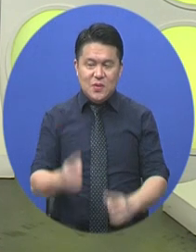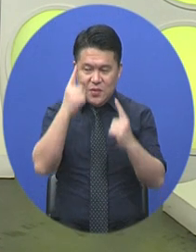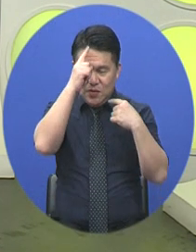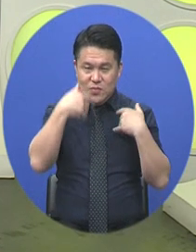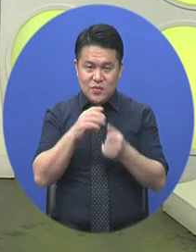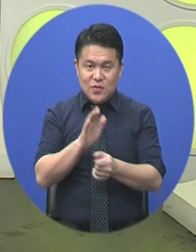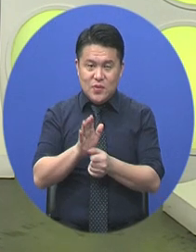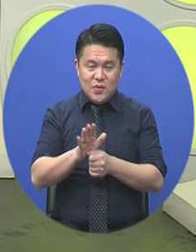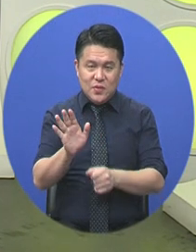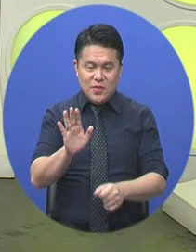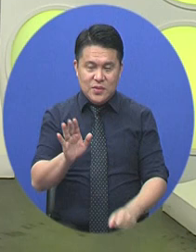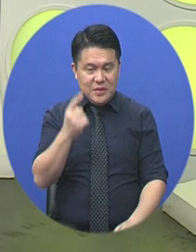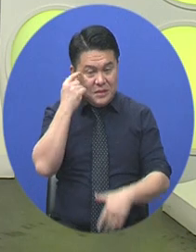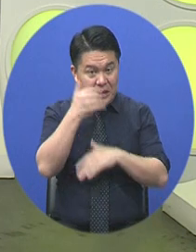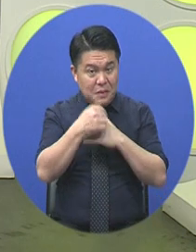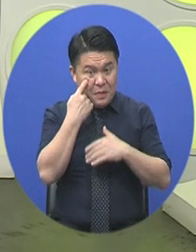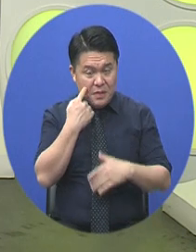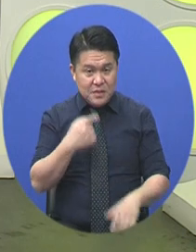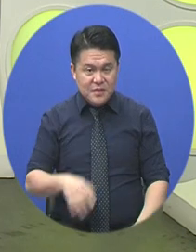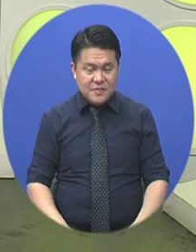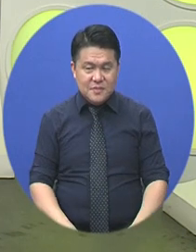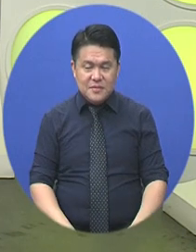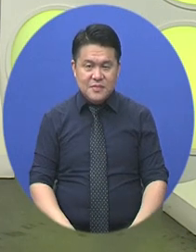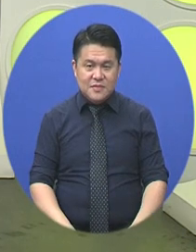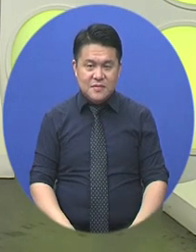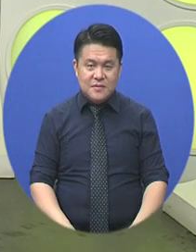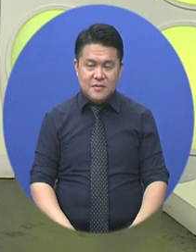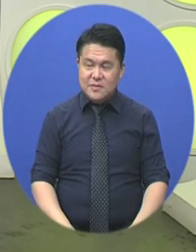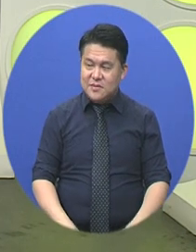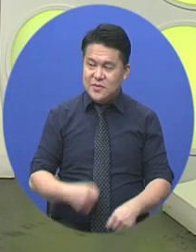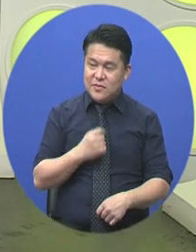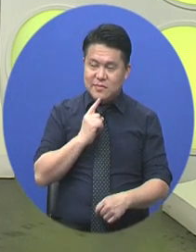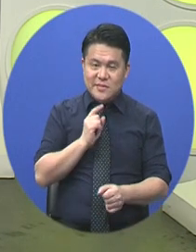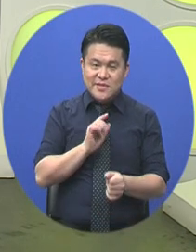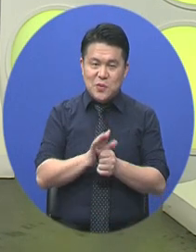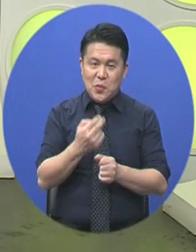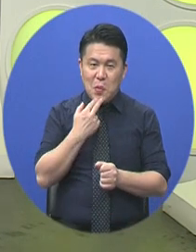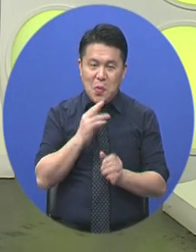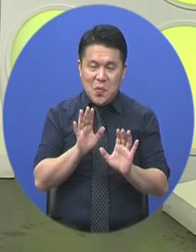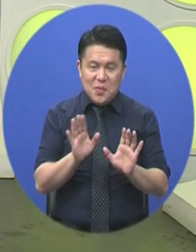계획을 가지시면 안 될까? 그런 생각이 드네요. 네,